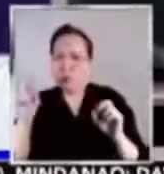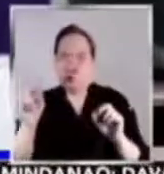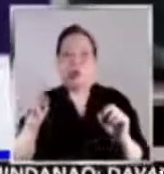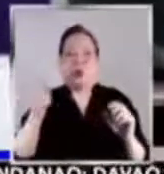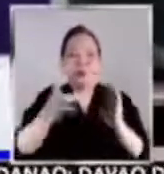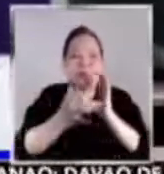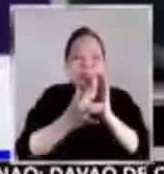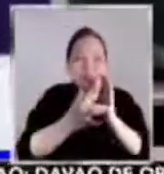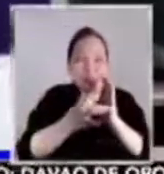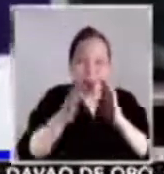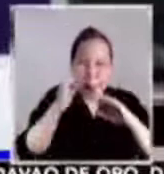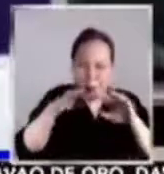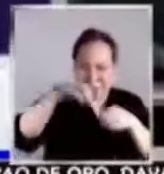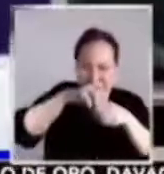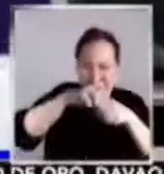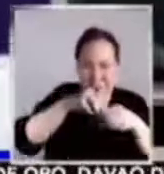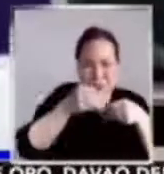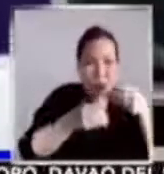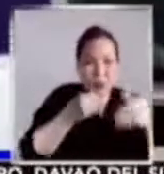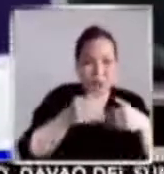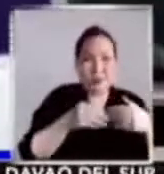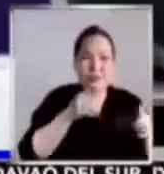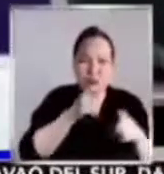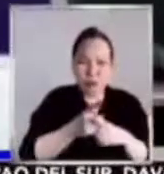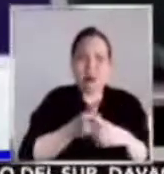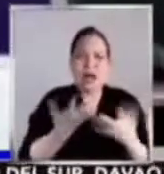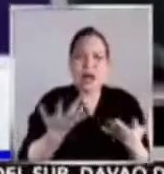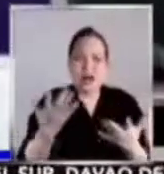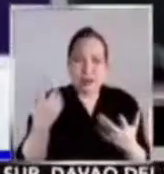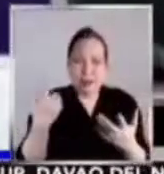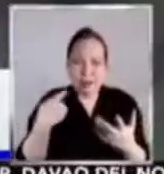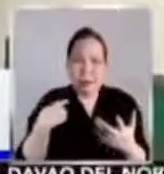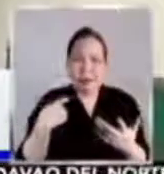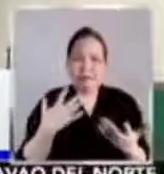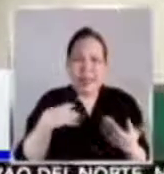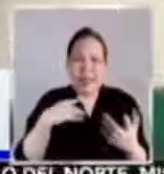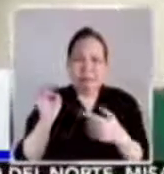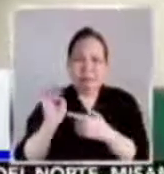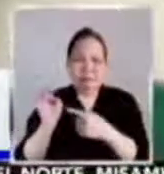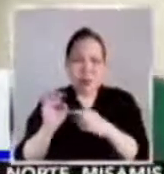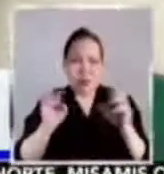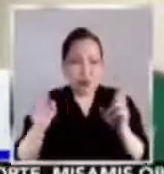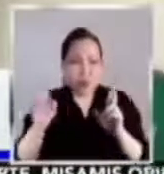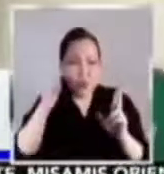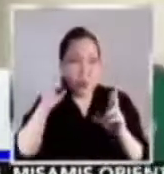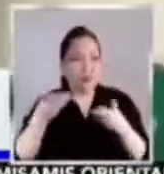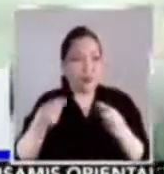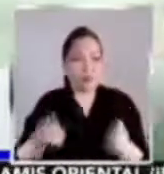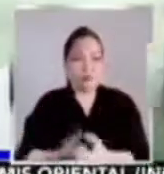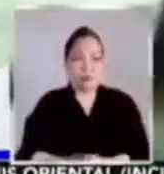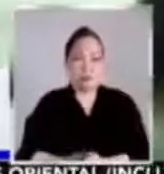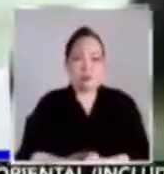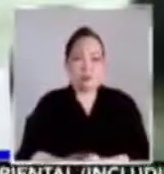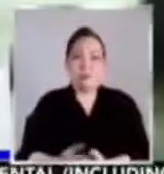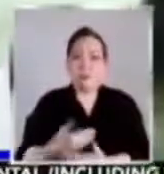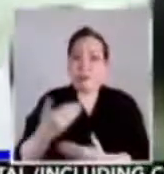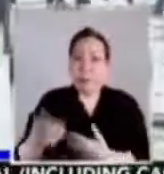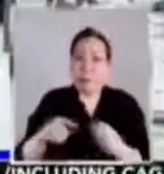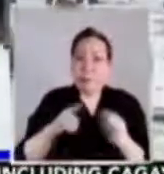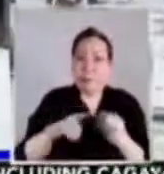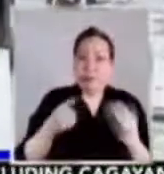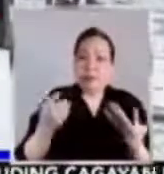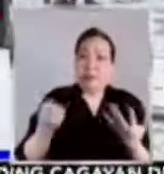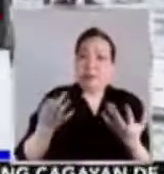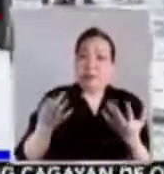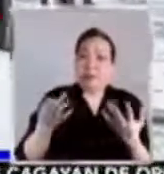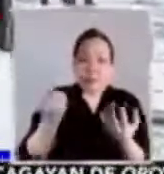addressed, which were duly incorporated in our contingency measures. Buwang bilang naman ang election-related incidents daw ang pagbabasehan.